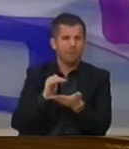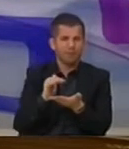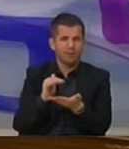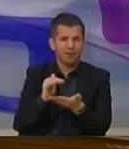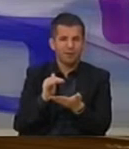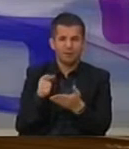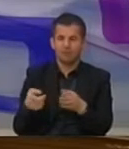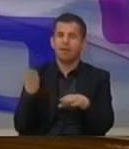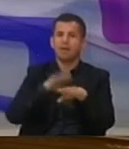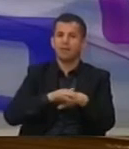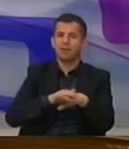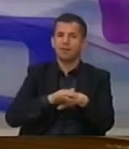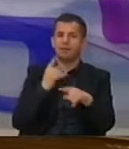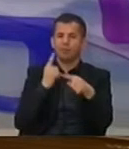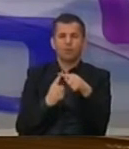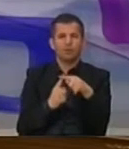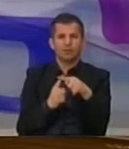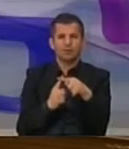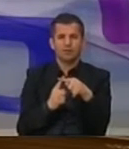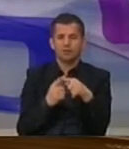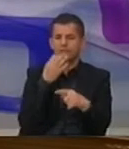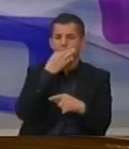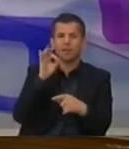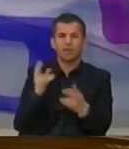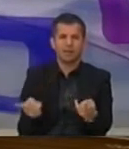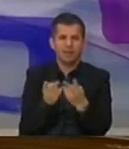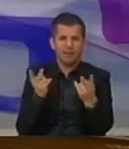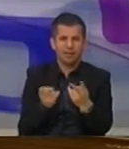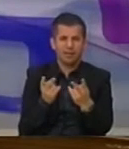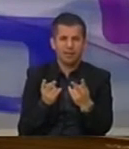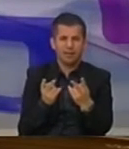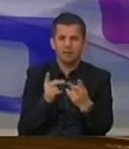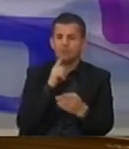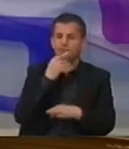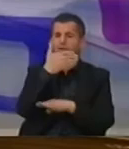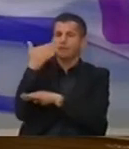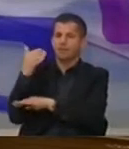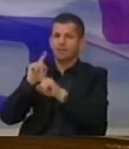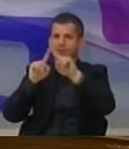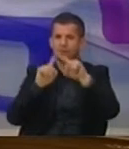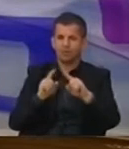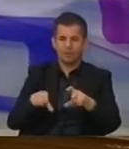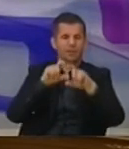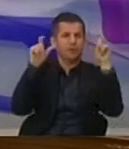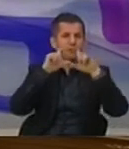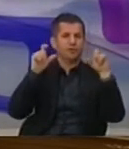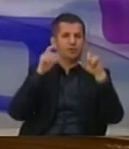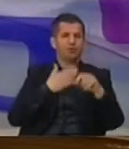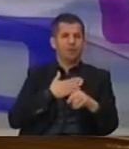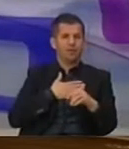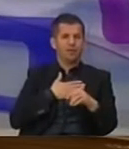e kamatave, po gjithashtu edhe do të ketë qasje më të lehtë sa i përket bizneseve në institucionet tona